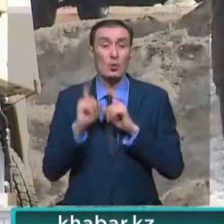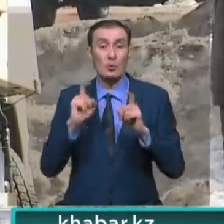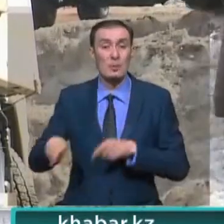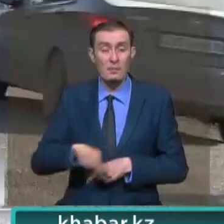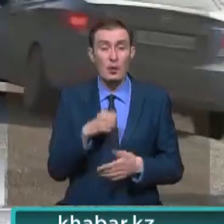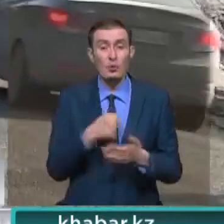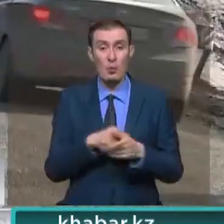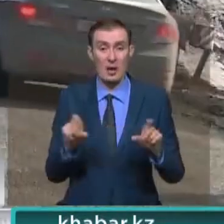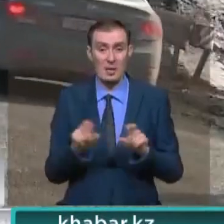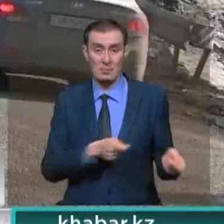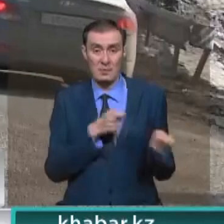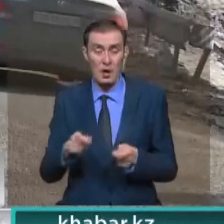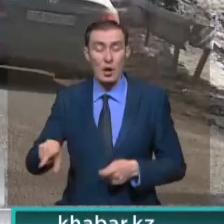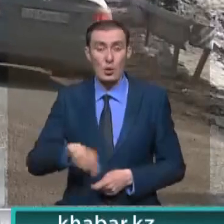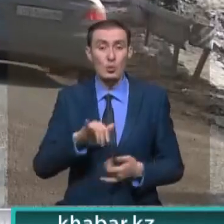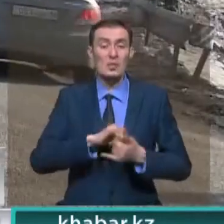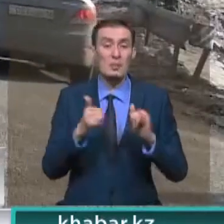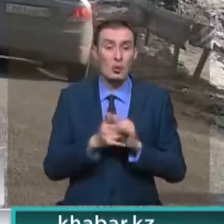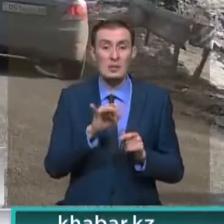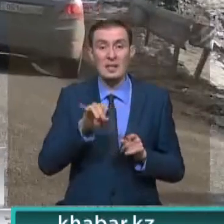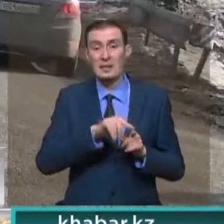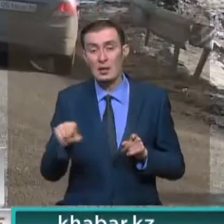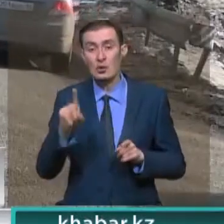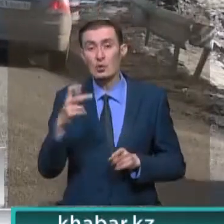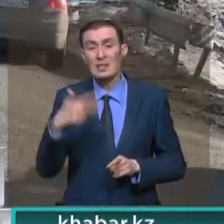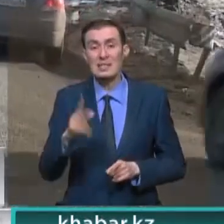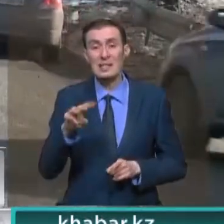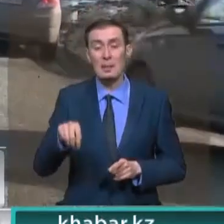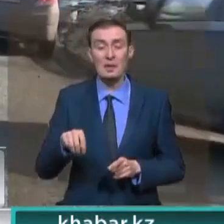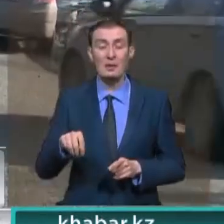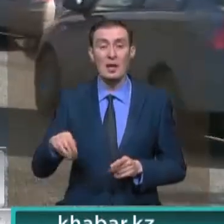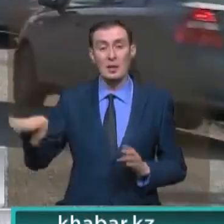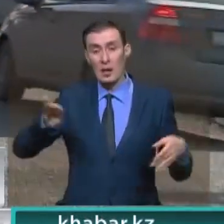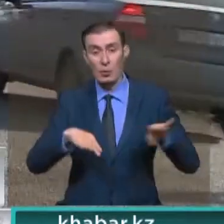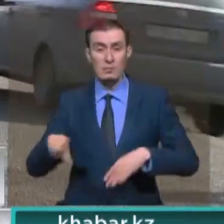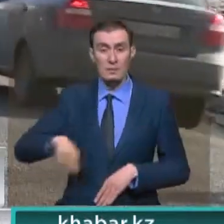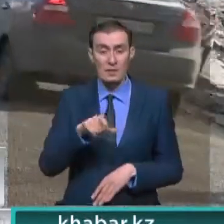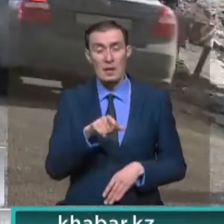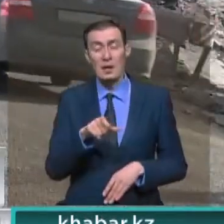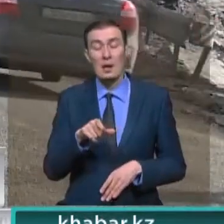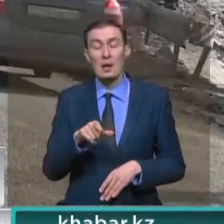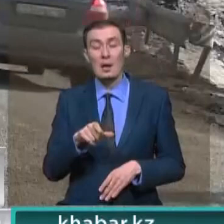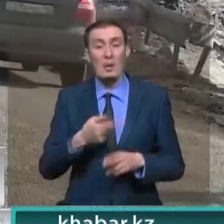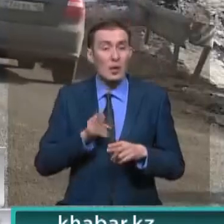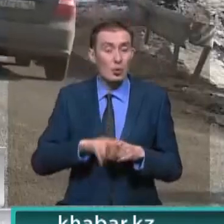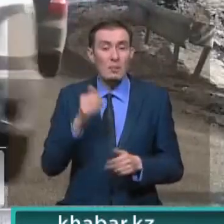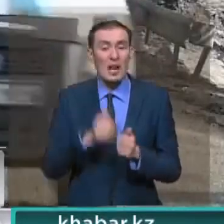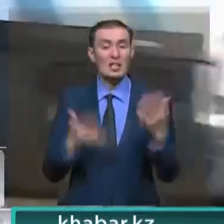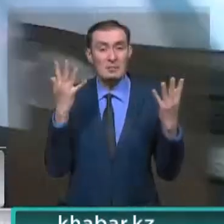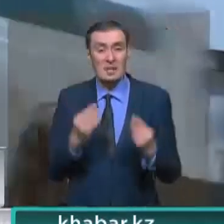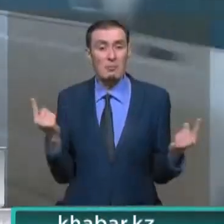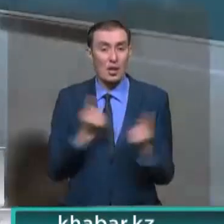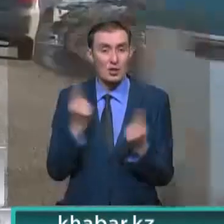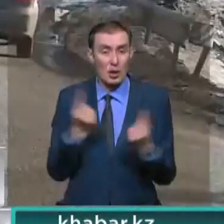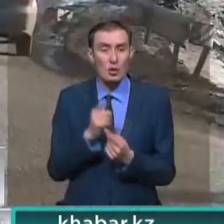до прилавка. Автодорога Усть-Каменогорск-Ридер – это 130 километров серпантинов и крутых подъемов, по которым ежедневно